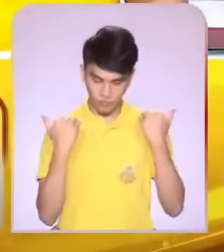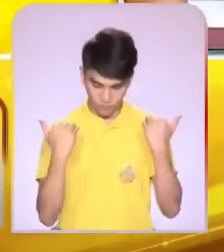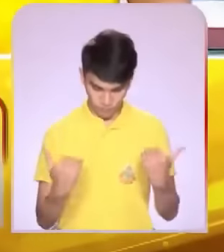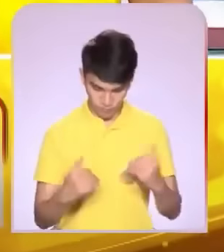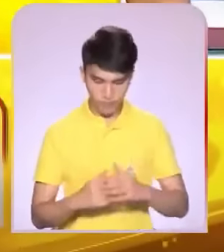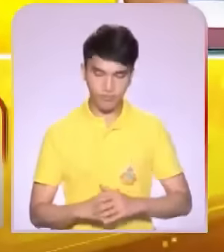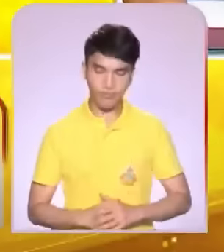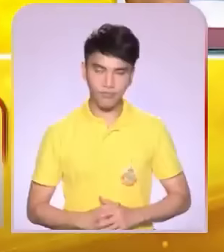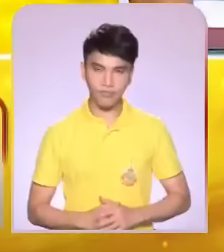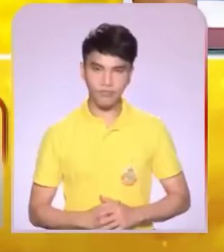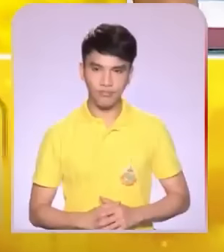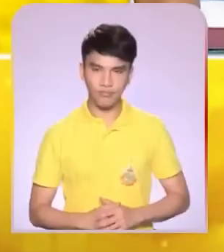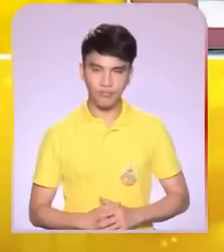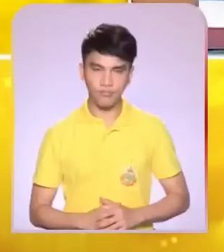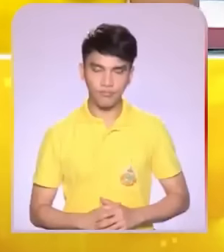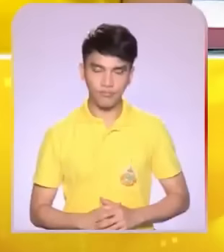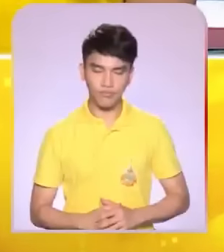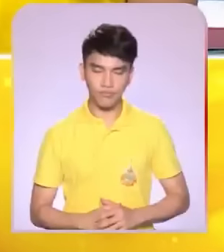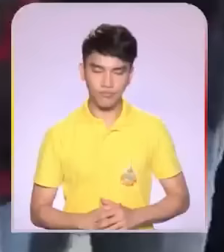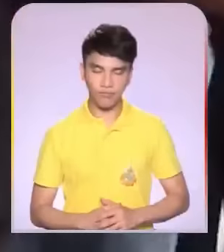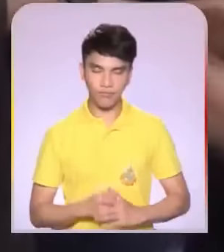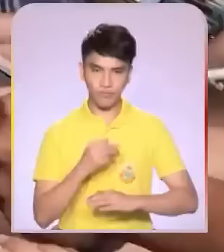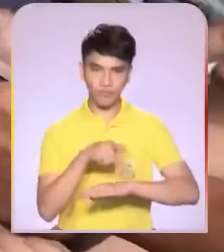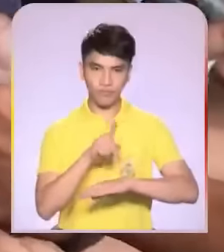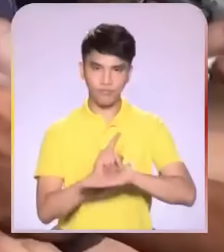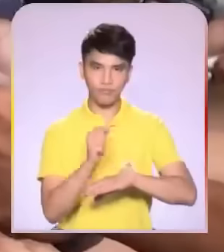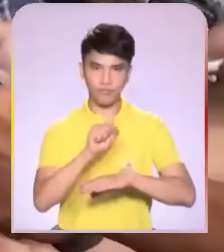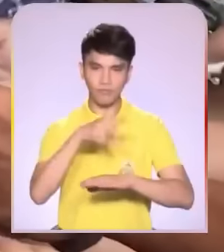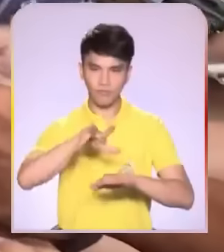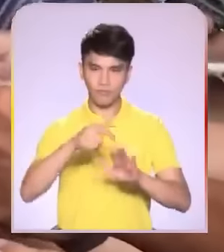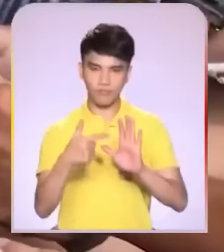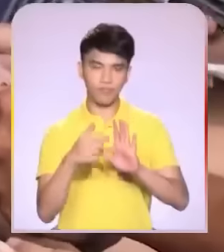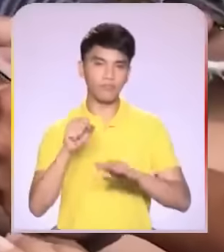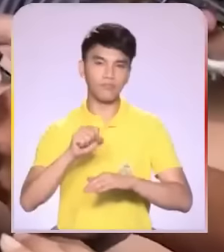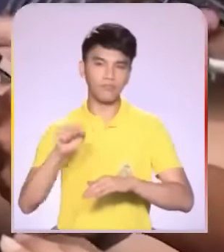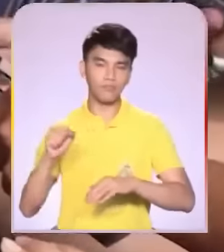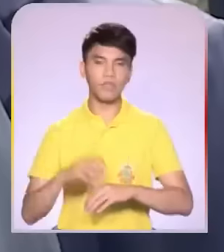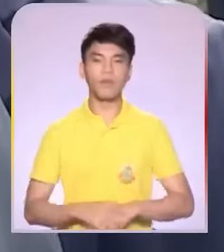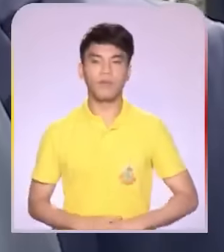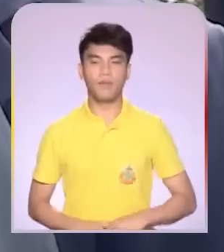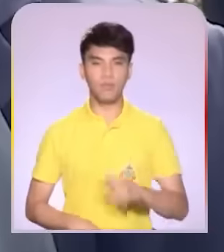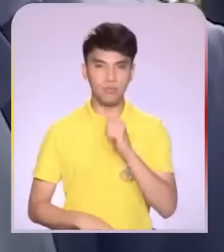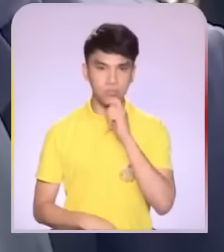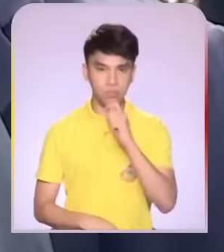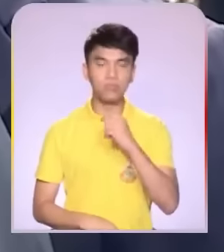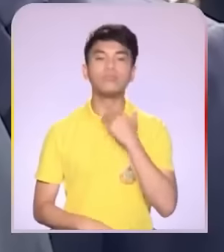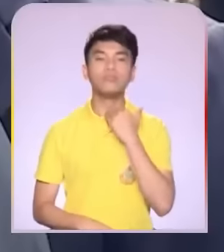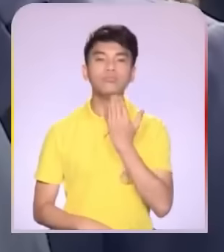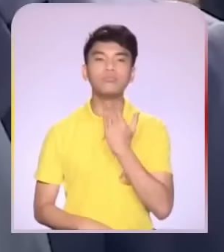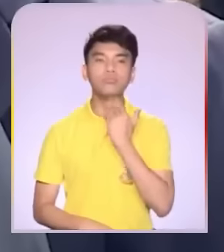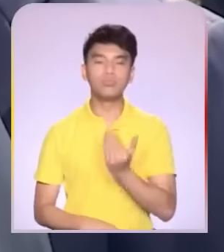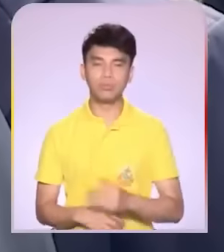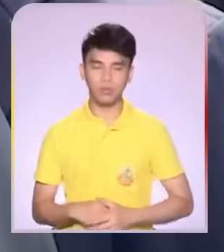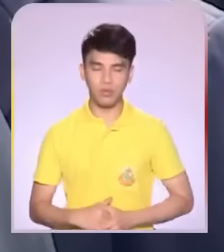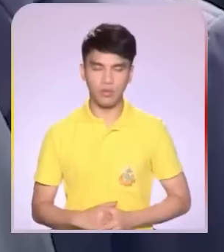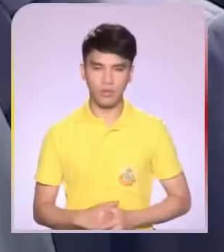ฮะในประเด็นนี้ท่านวันมูฮัมหมัดนอมัตทาท่านประธานสภาผู้แทนราษฎรนะครับให้สัมภาษณ์ถึงกรณีมีการเผยแพร่คลิป